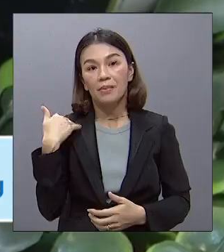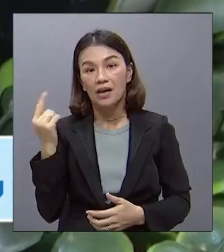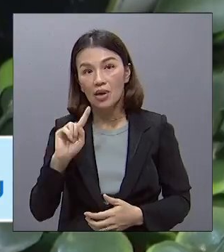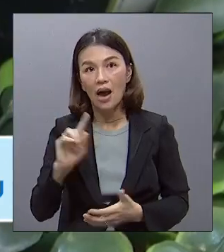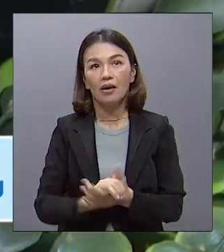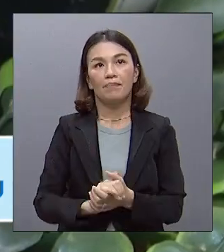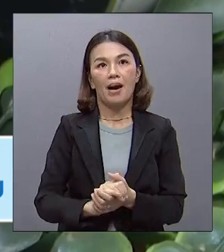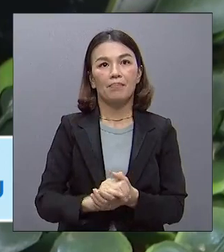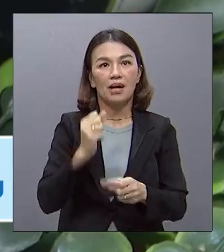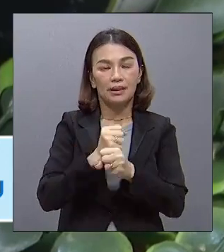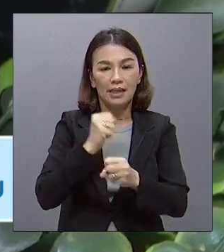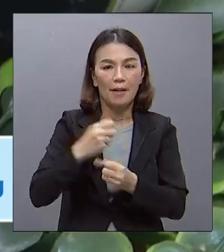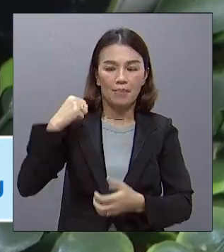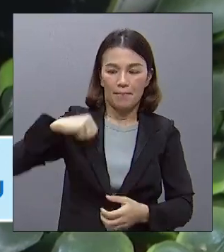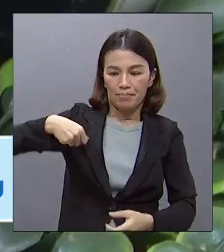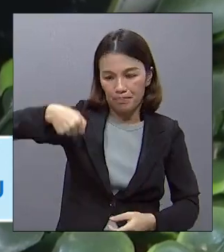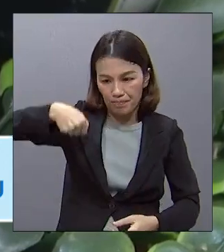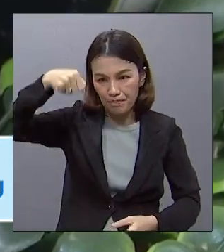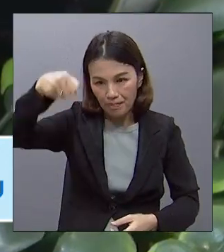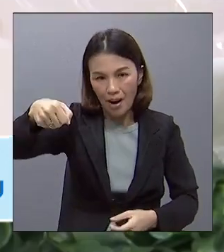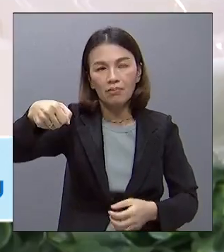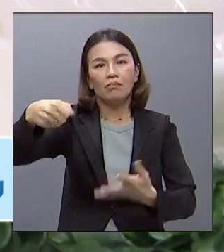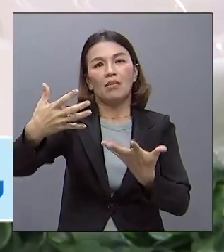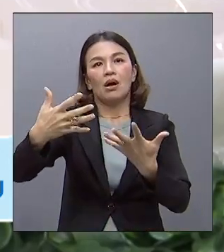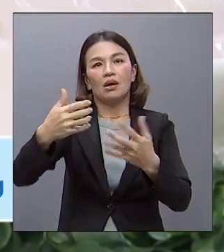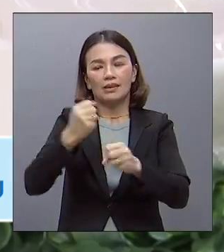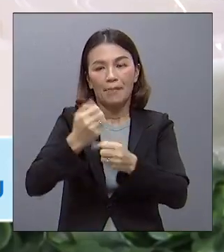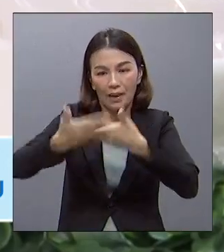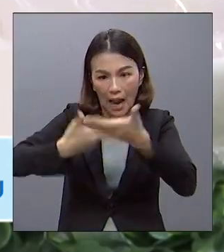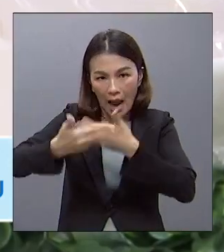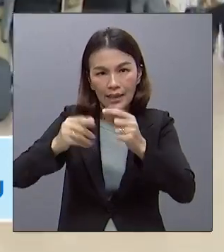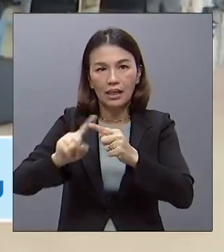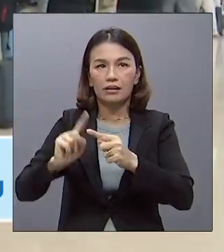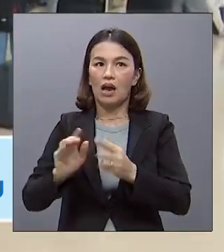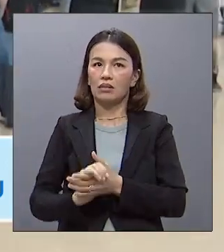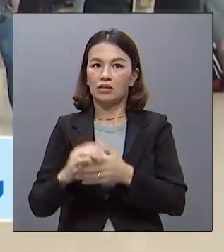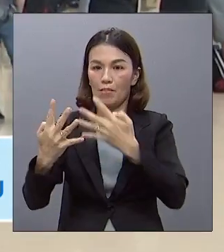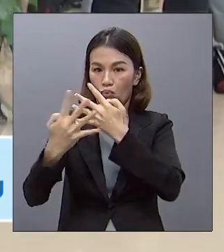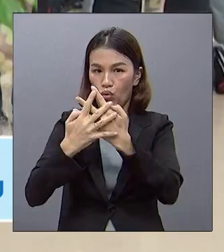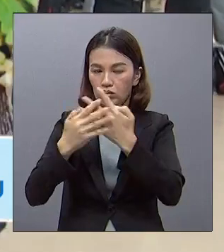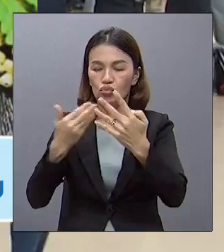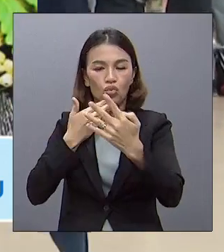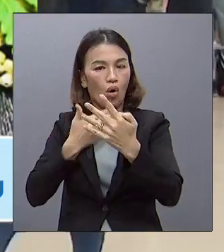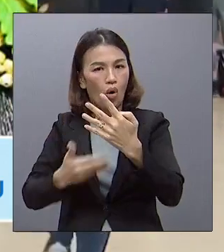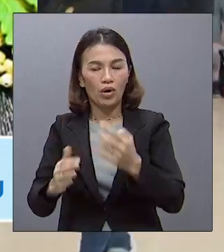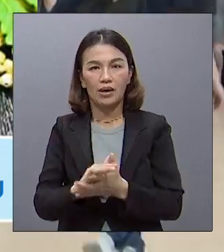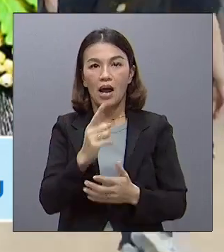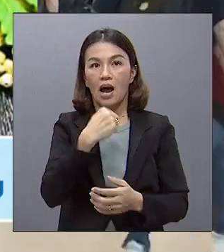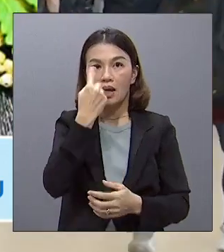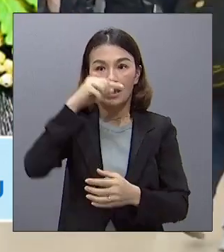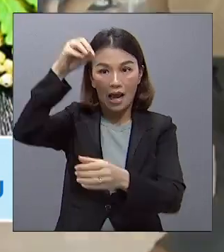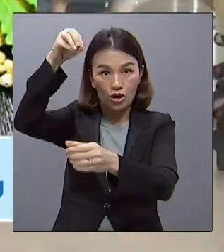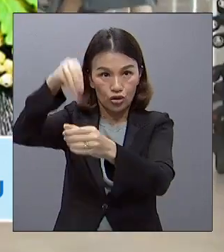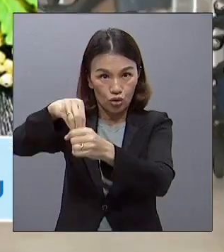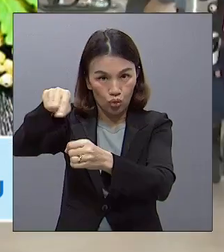ออกจะต้องโดนโทษจำคุกตลอดชีวิตดังนั้นครับหากประชาชนที่จะเดินทางไปฮ่องกงหรือใช้ชีวิตอยู่ที่ฮ่องกงเกิดเหตุทุก